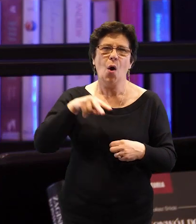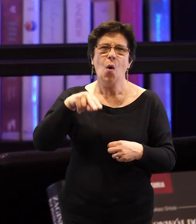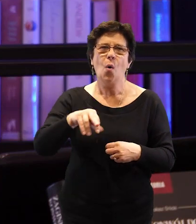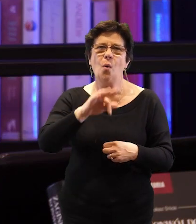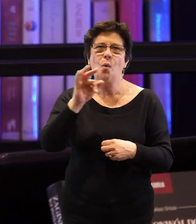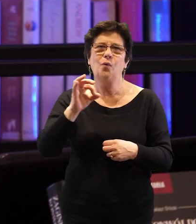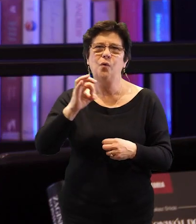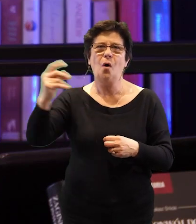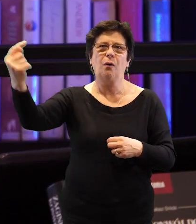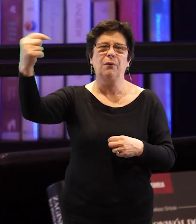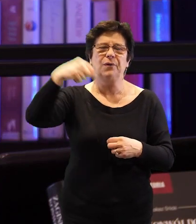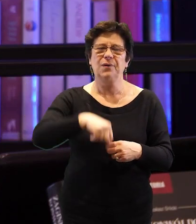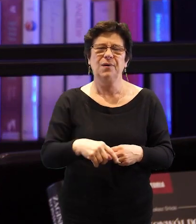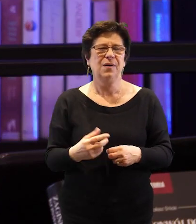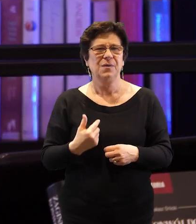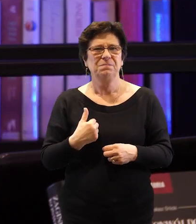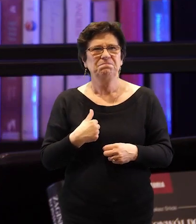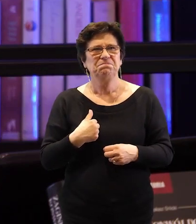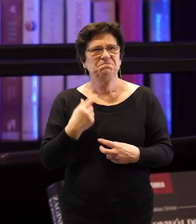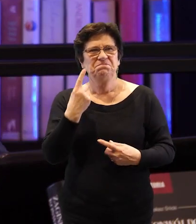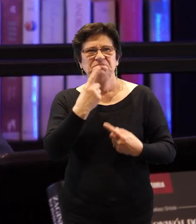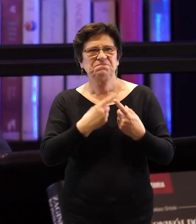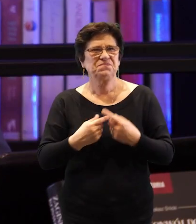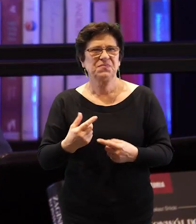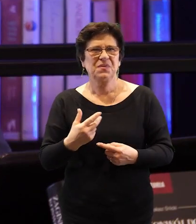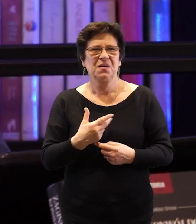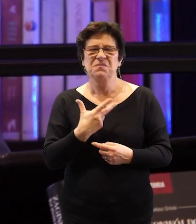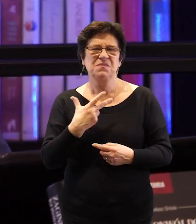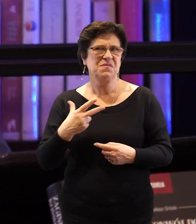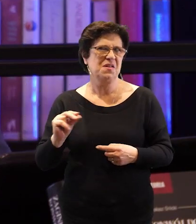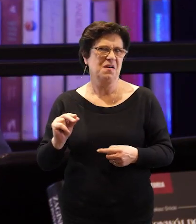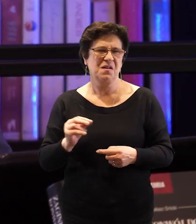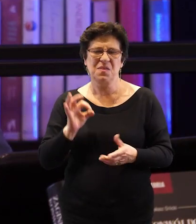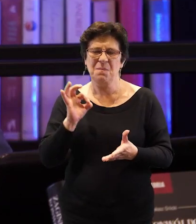argument militarny był dla mnie znacznie bardziej logiczny.